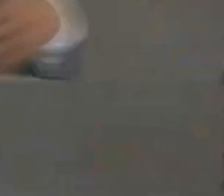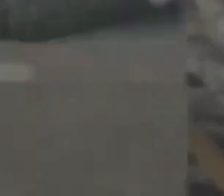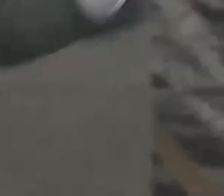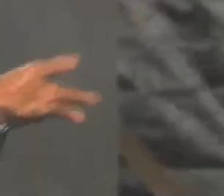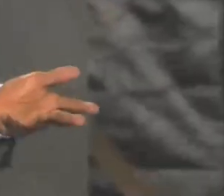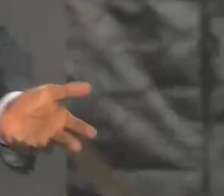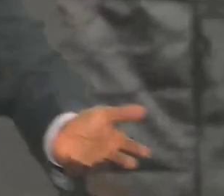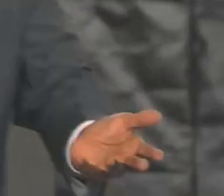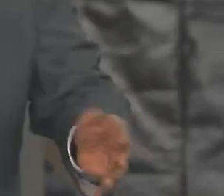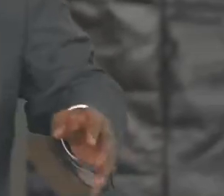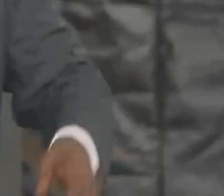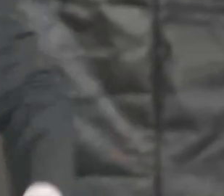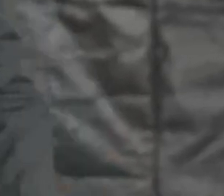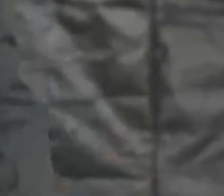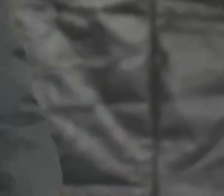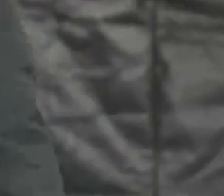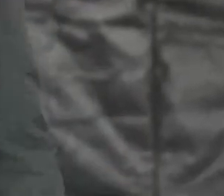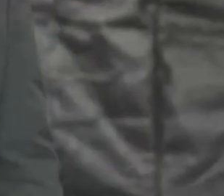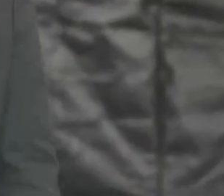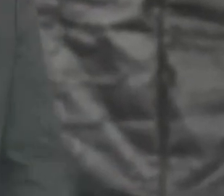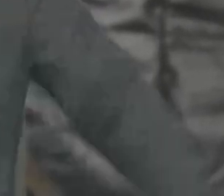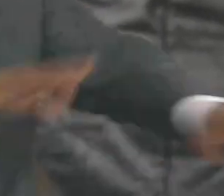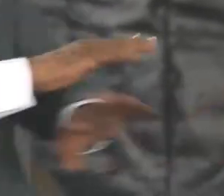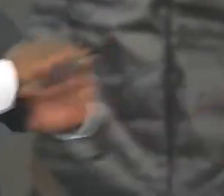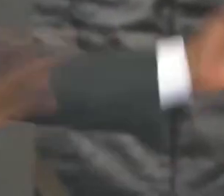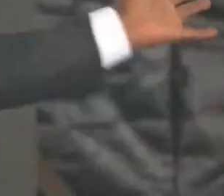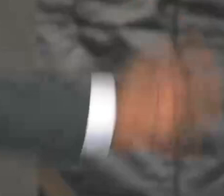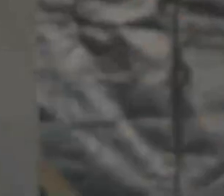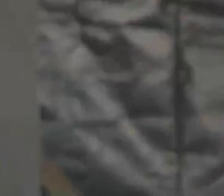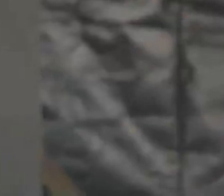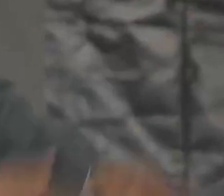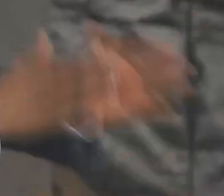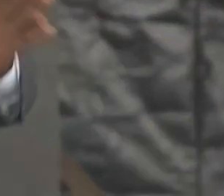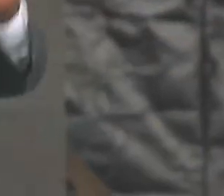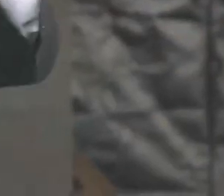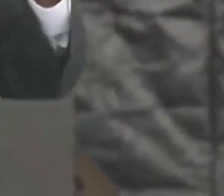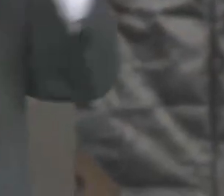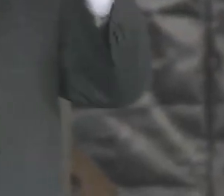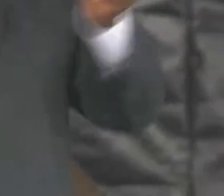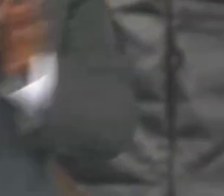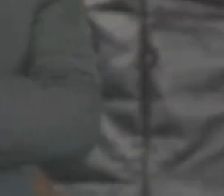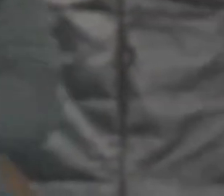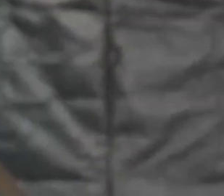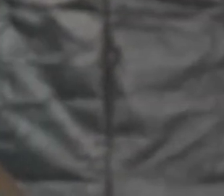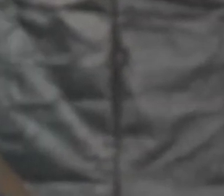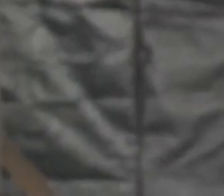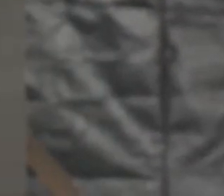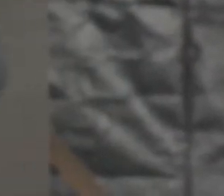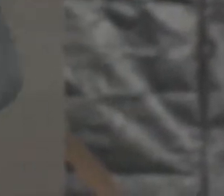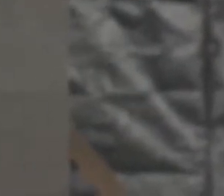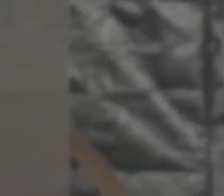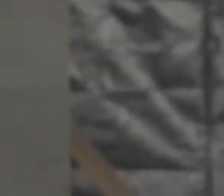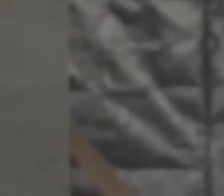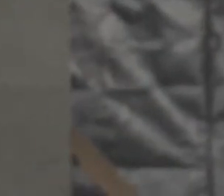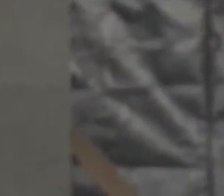fait en Égypte. Quand tous les Les gens étaient là. Non, n'argumente pas